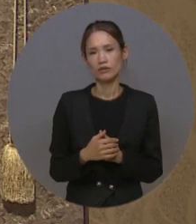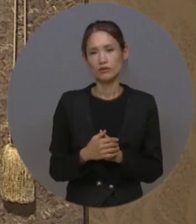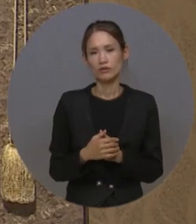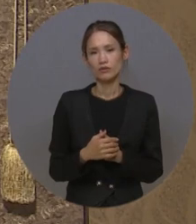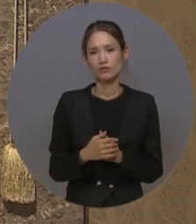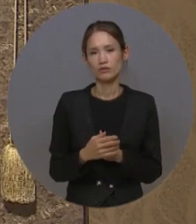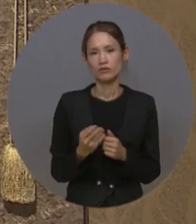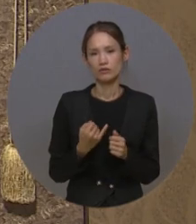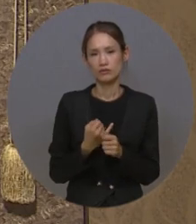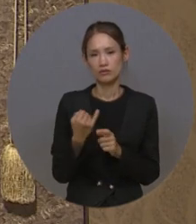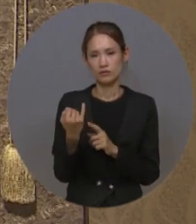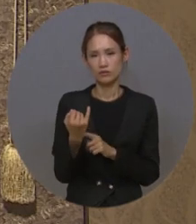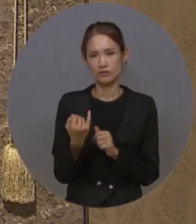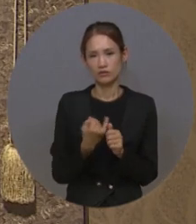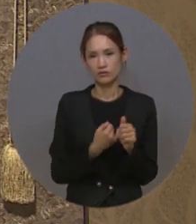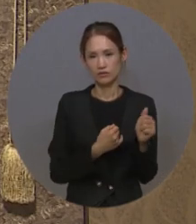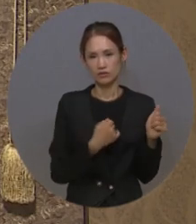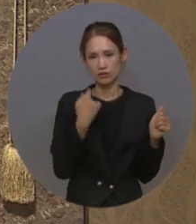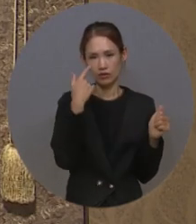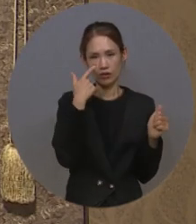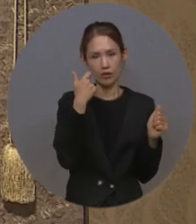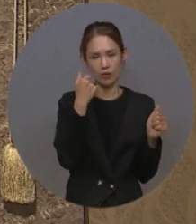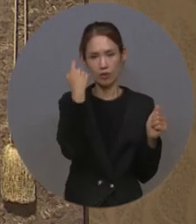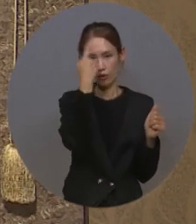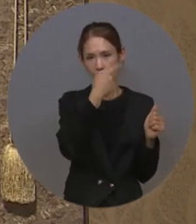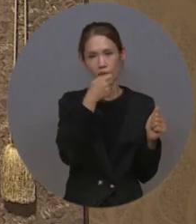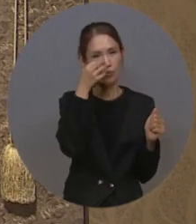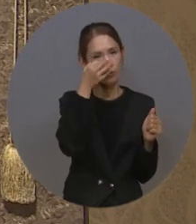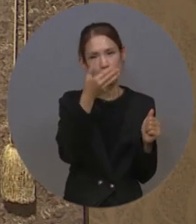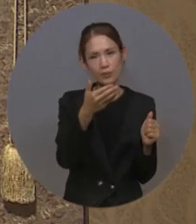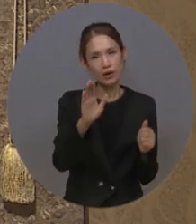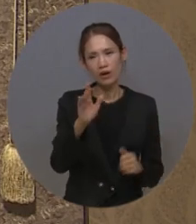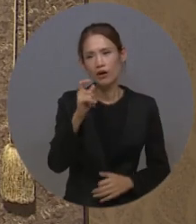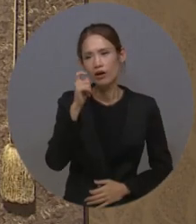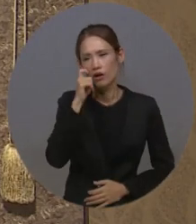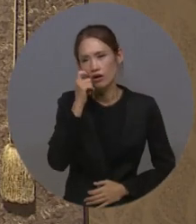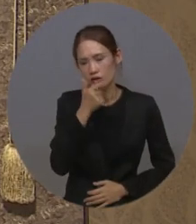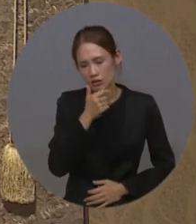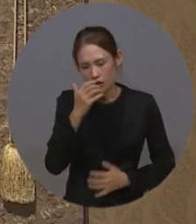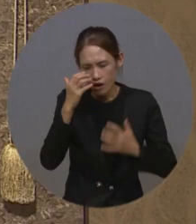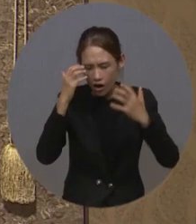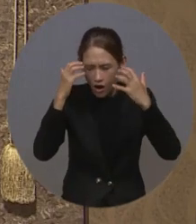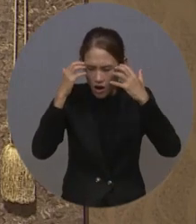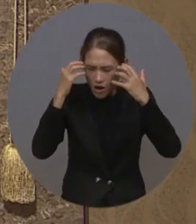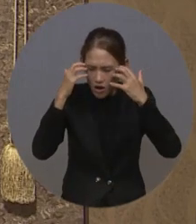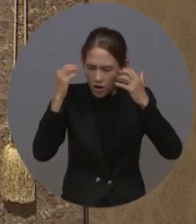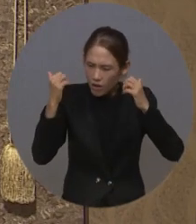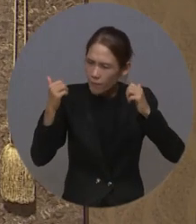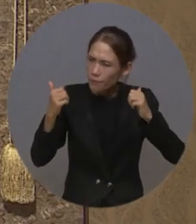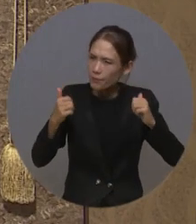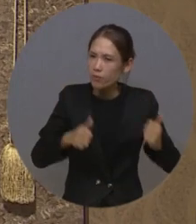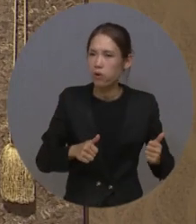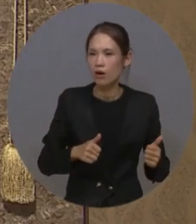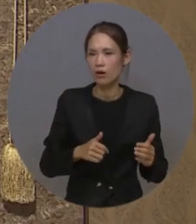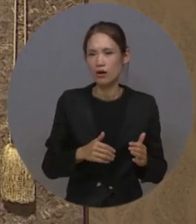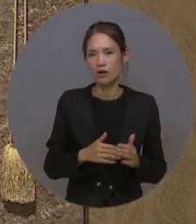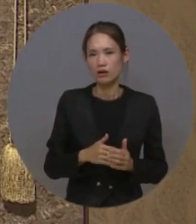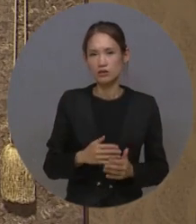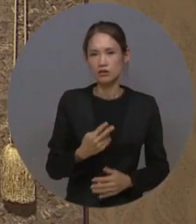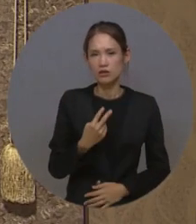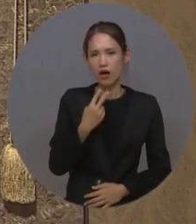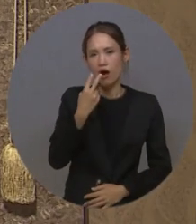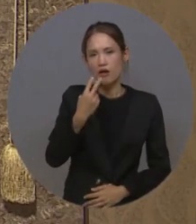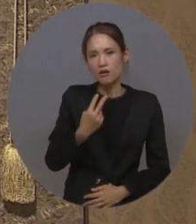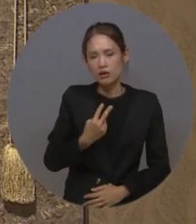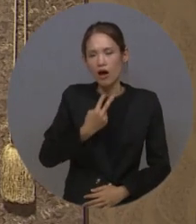아내가 아이들한테 아빠 얼굴을 못 보여줬대요. 너무 고통스러운 모습으로 죽어서. 그러니까 숨을 쉬려고